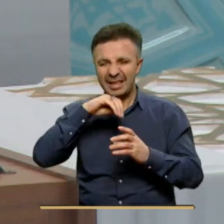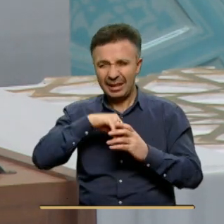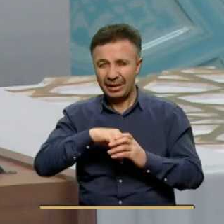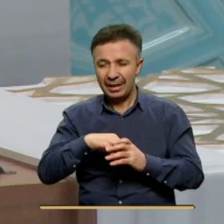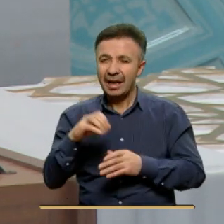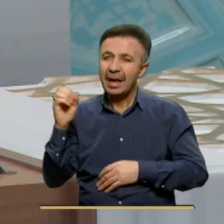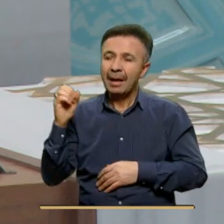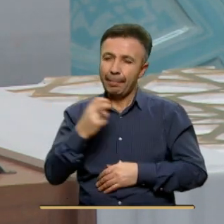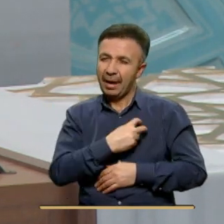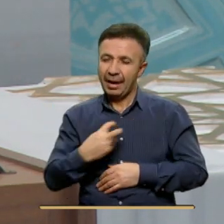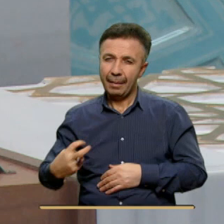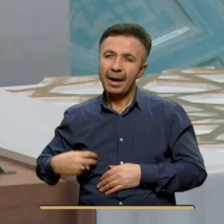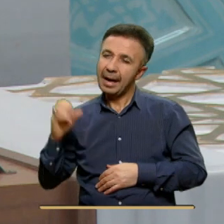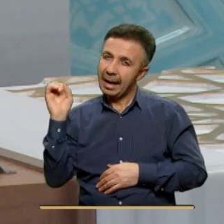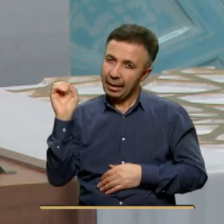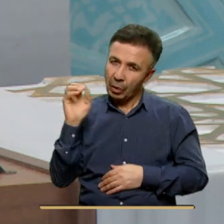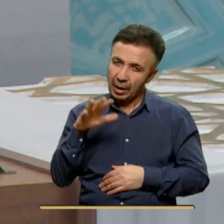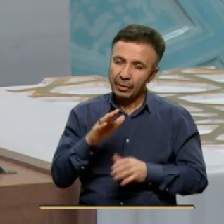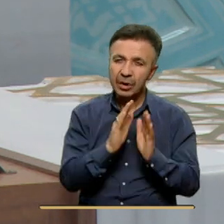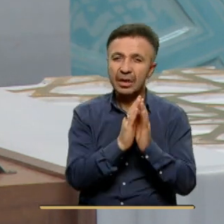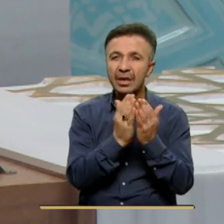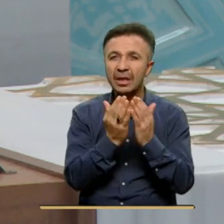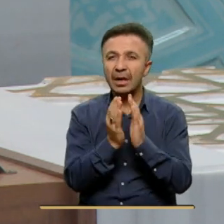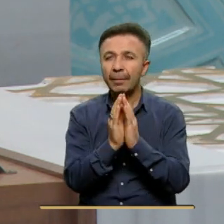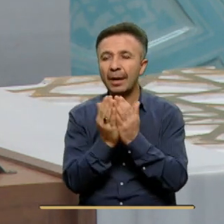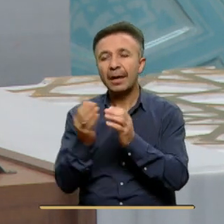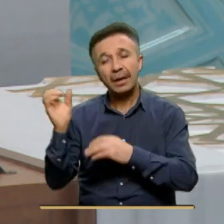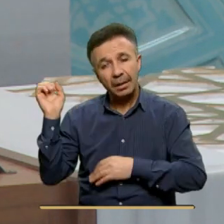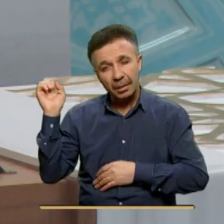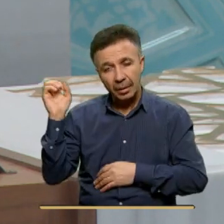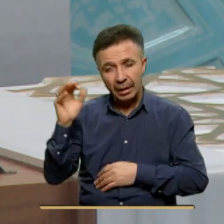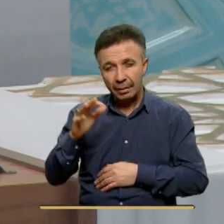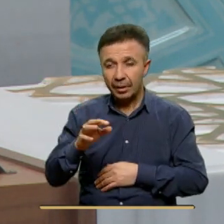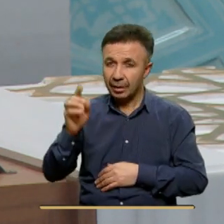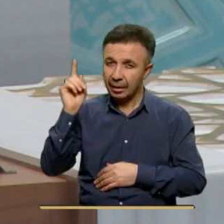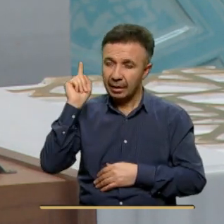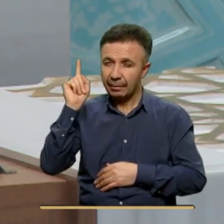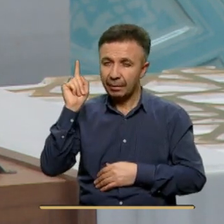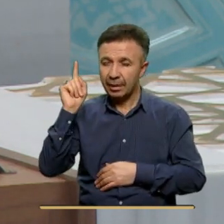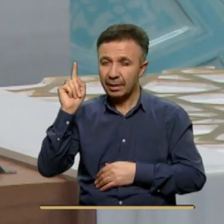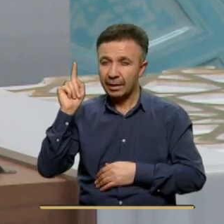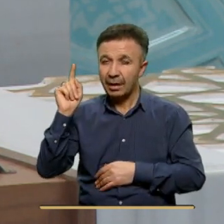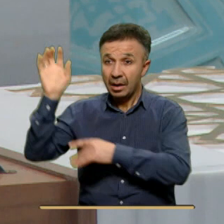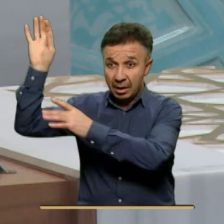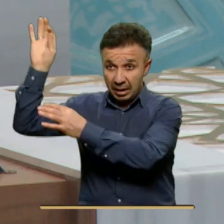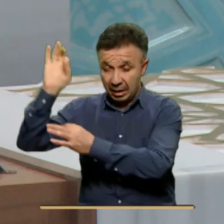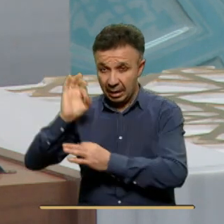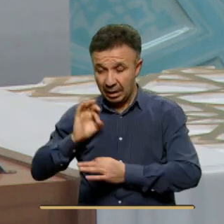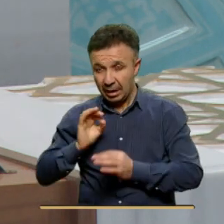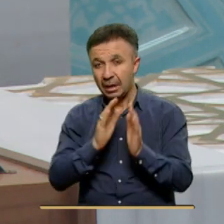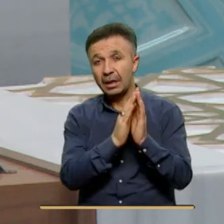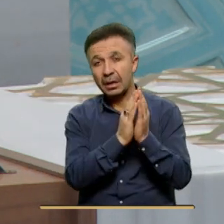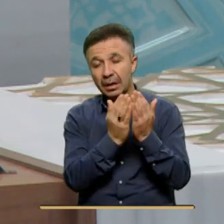göndermiş, kitaplar indirmiştir. Rabbimiz indirmiş olduğu